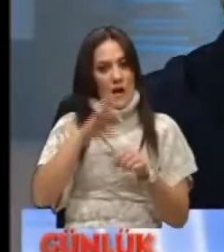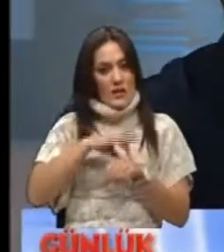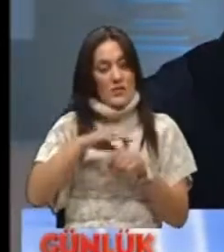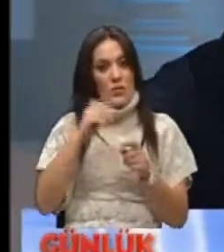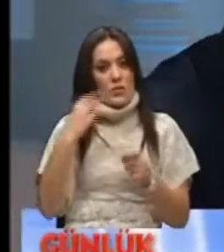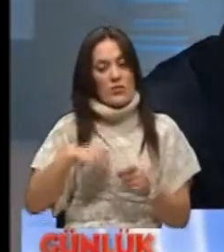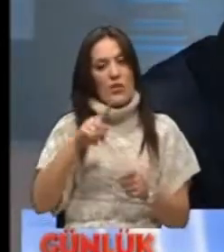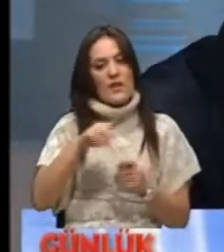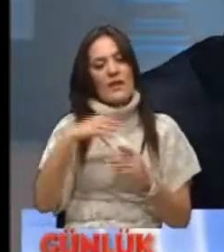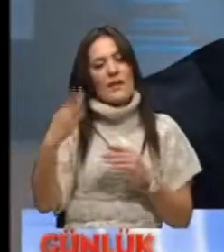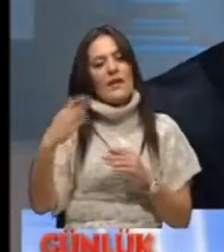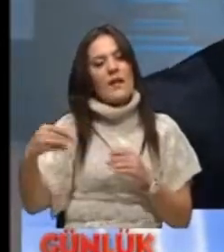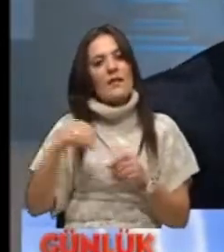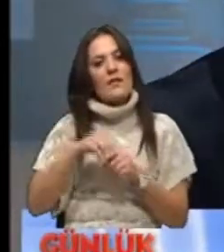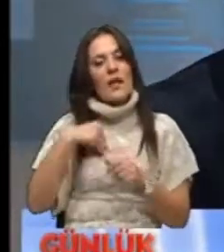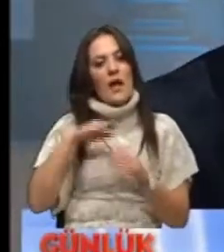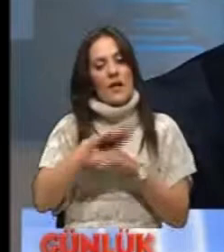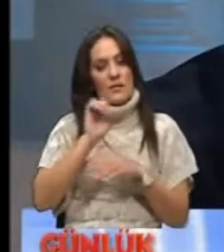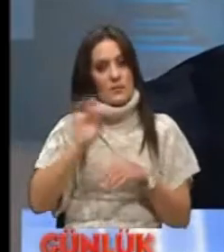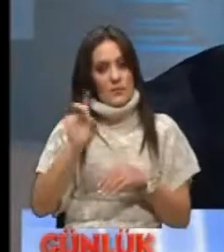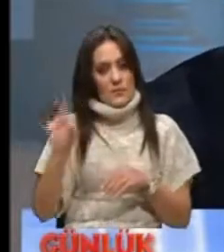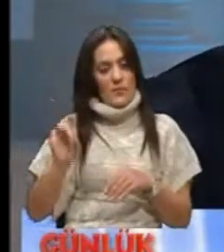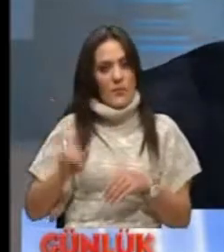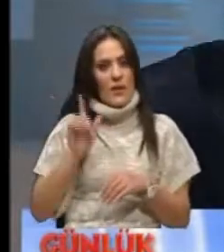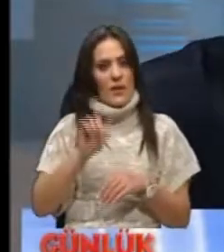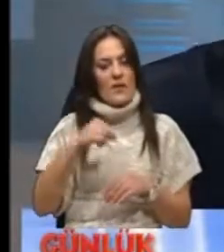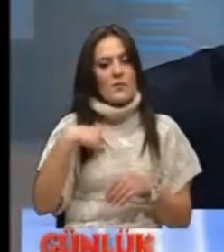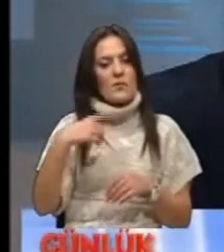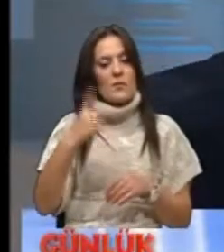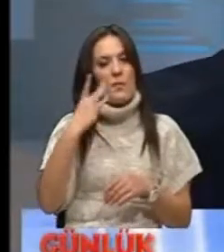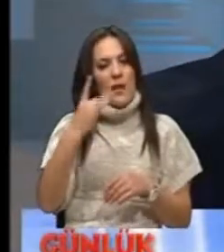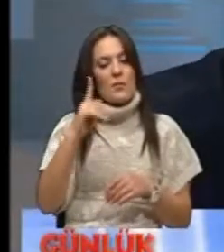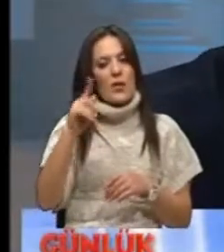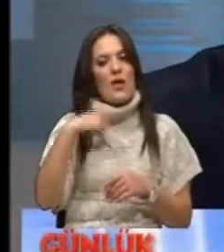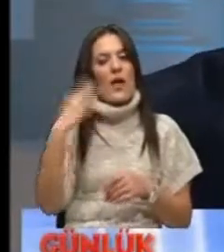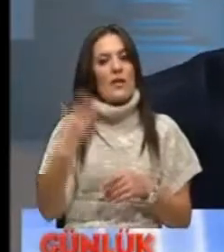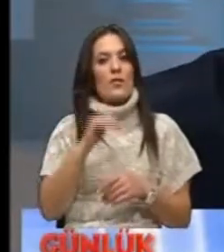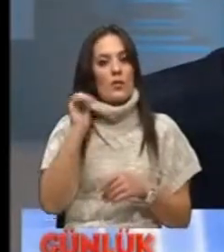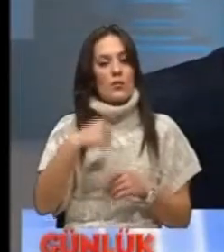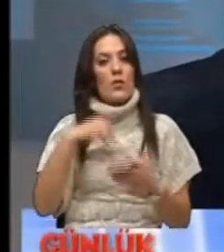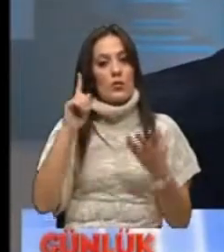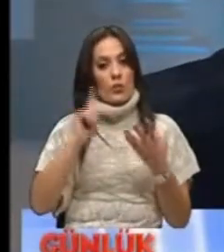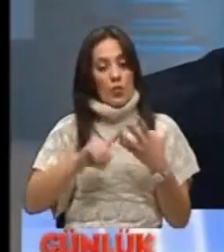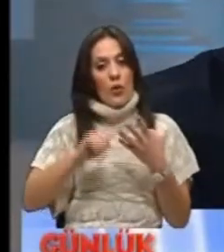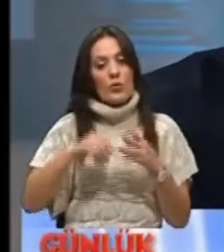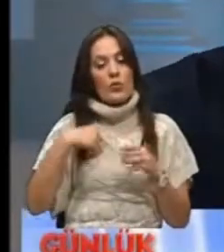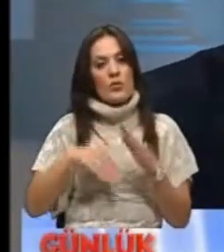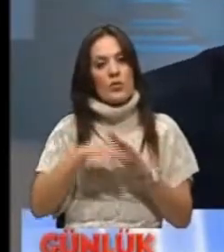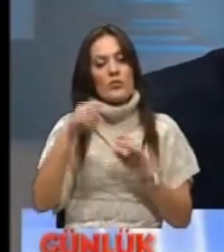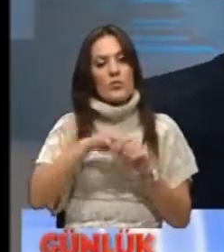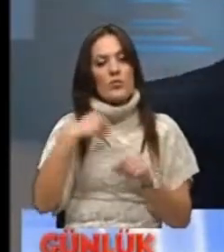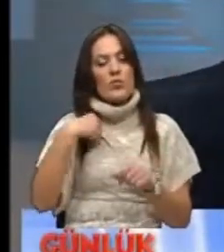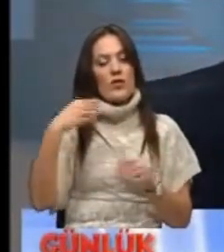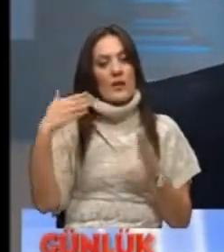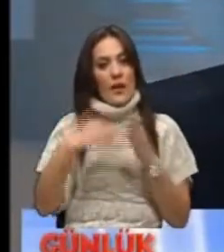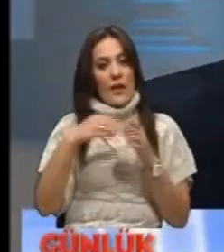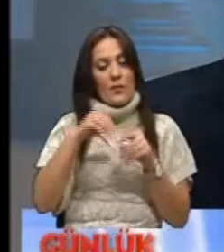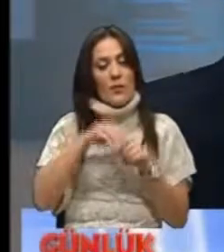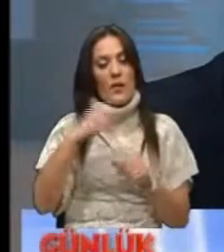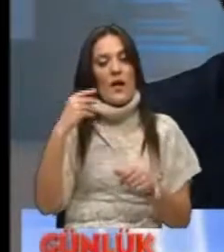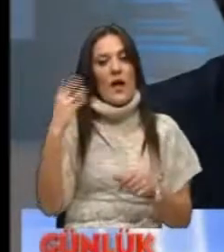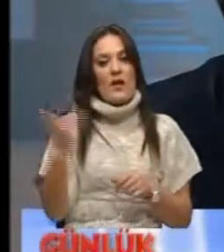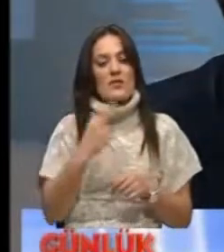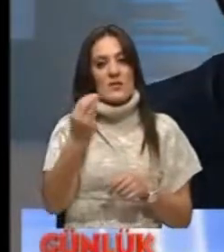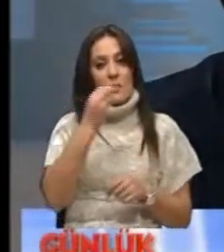Bu diğer yan şeyleri de hayatımızdan çıkarabilmemiz lazım belli bir oranda. Ve tabii ki en önemlisi, yani dördüncü aşaması bu terapinin, bilişsel tarafı,